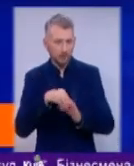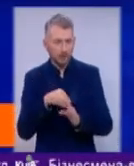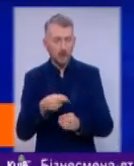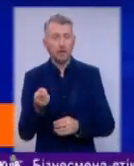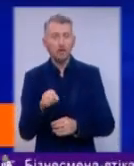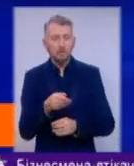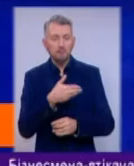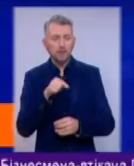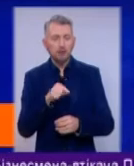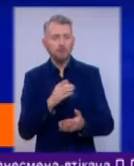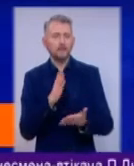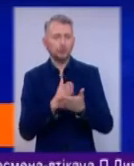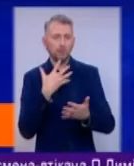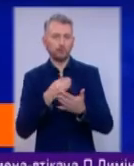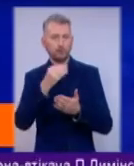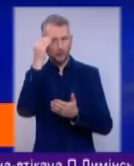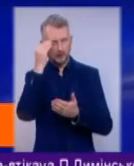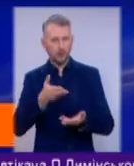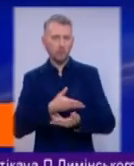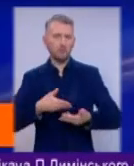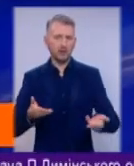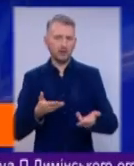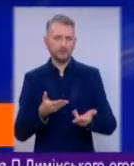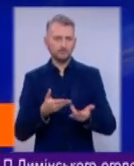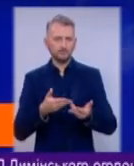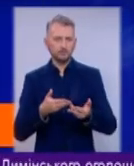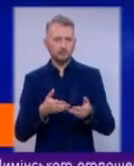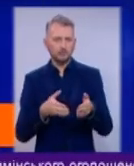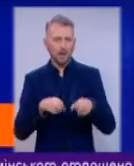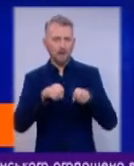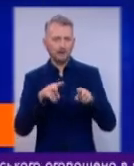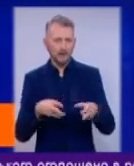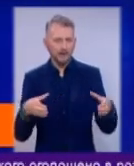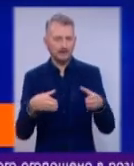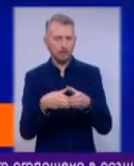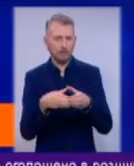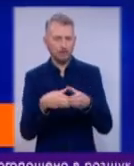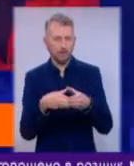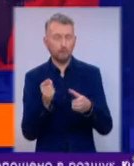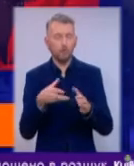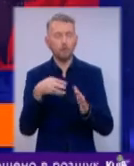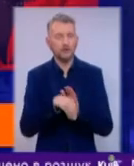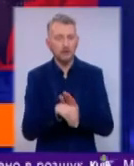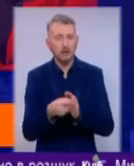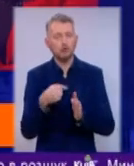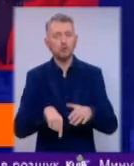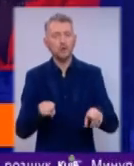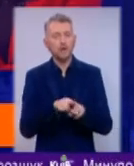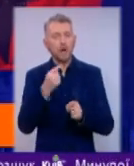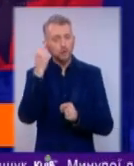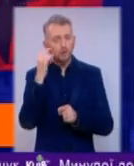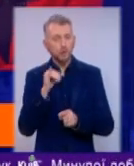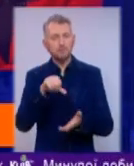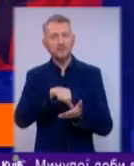засновуємо свою позицію. Ну, ми, я б сказав би, там, найближче оточення. Експертне середовище в тому числі. Тому що так думають і